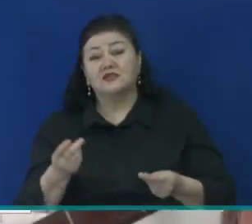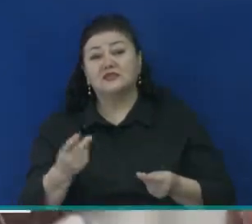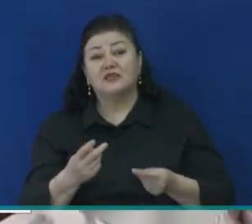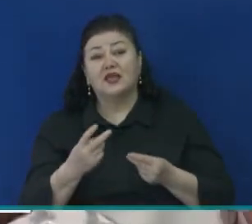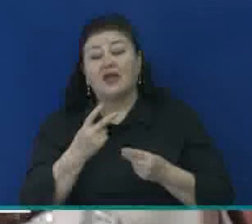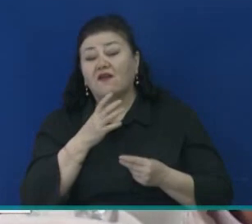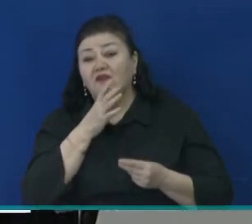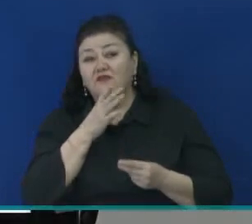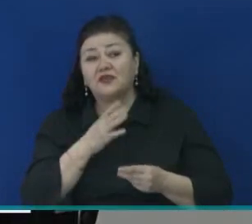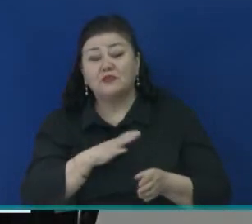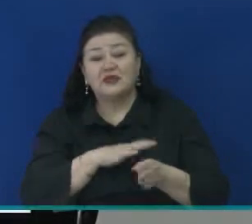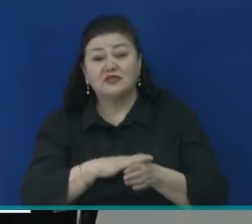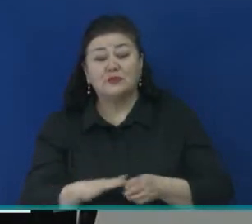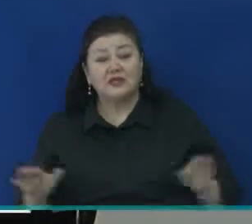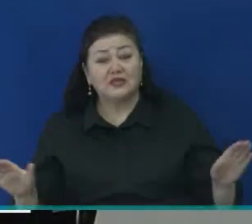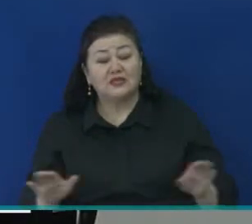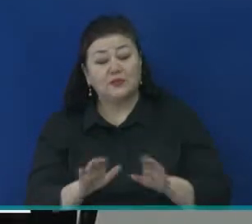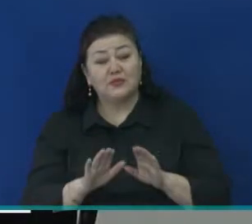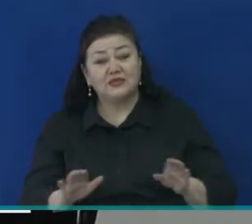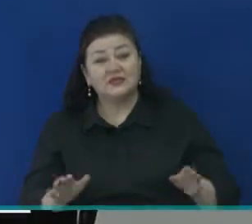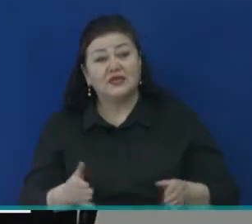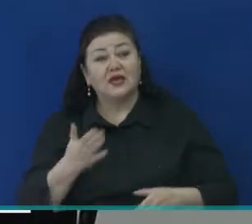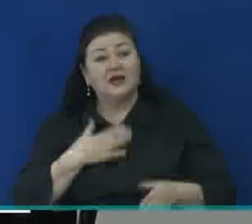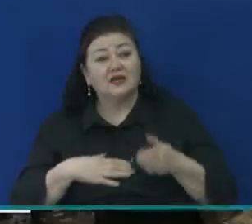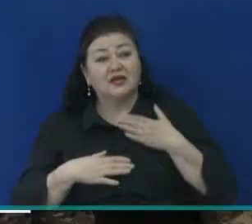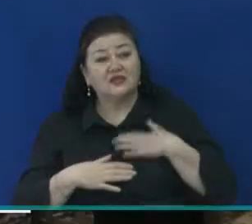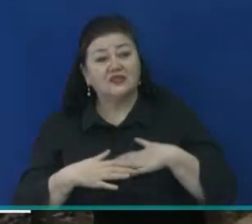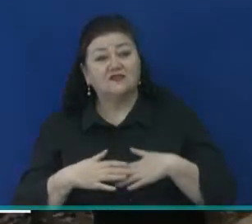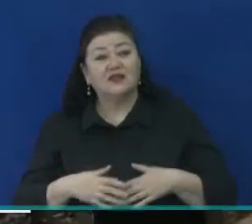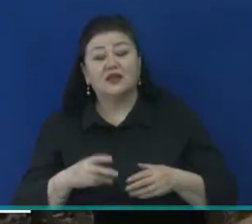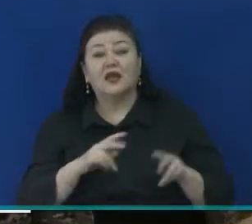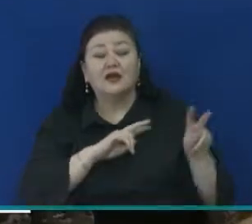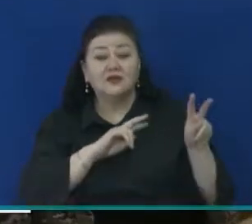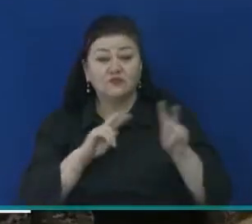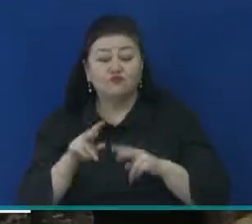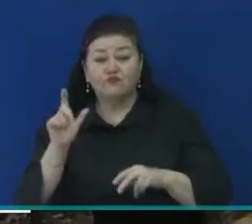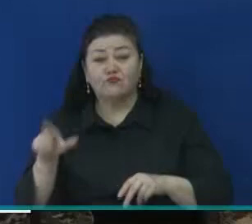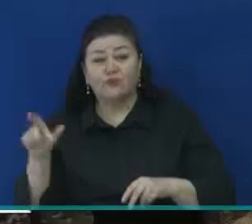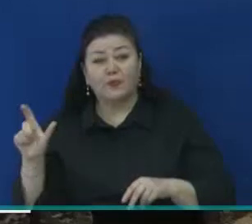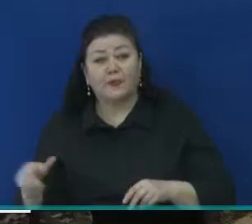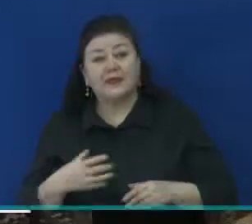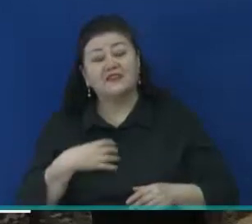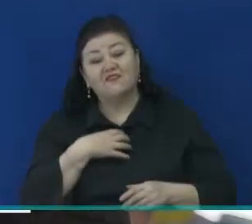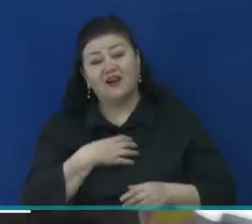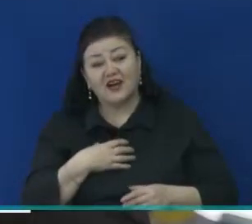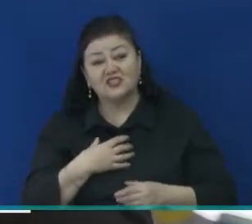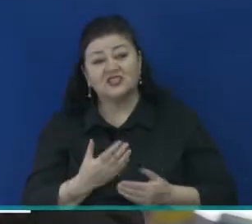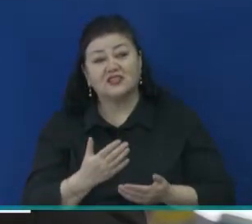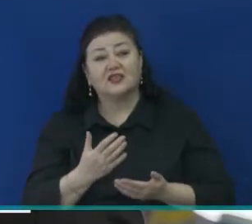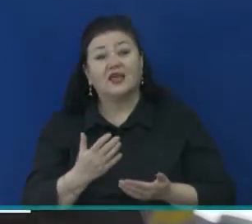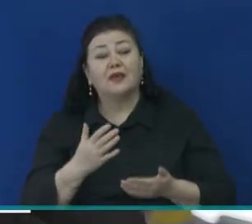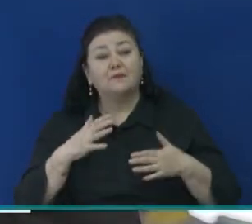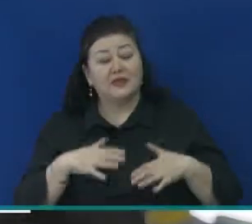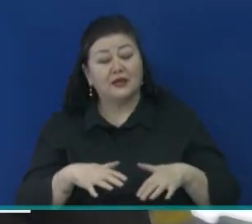кезінде бір-бірін керемет толықтырды. Осылайша әскери тәрбие мен тәртіп өмірдің кез келген саласында маңызды фактор болатынын көрсетті. Арайлым